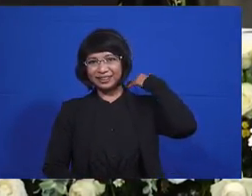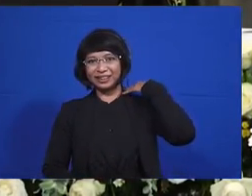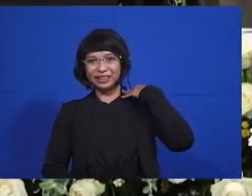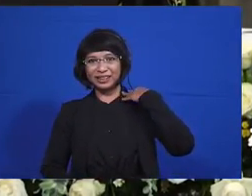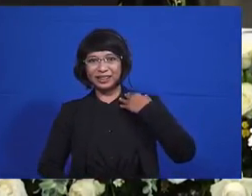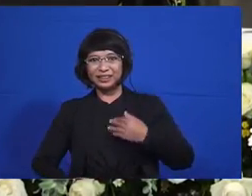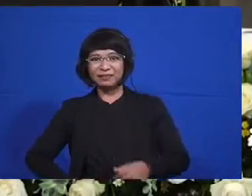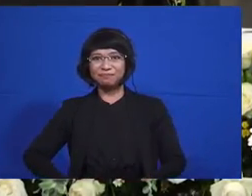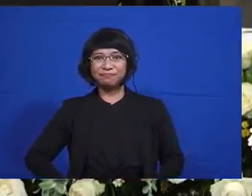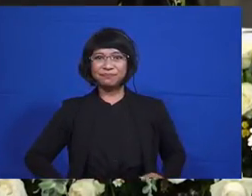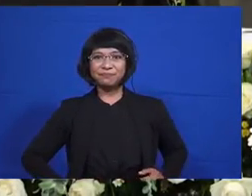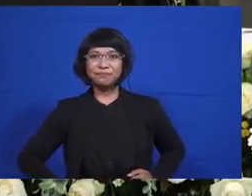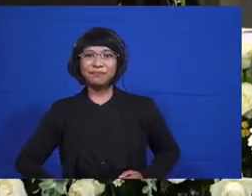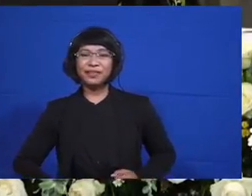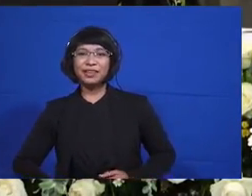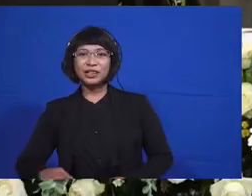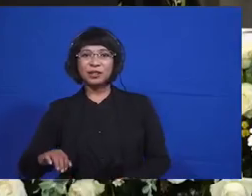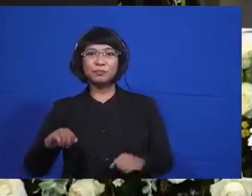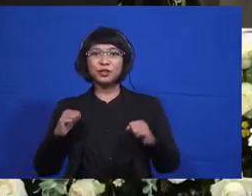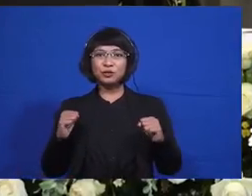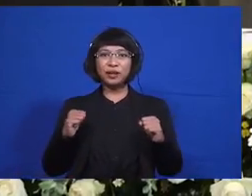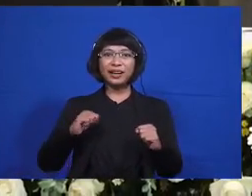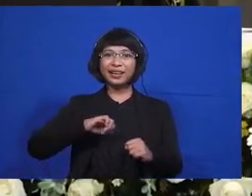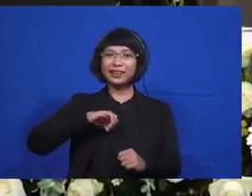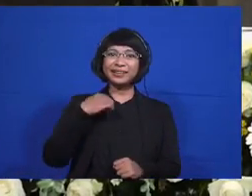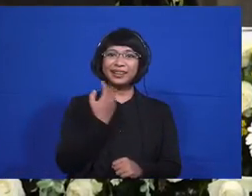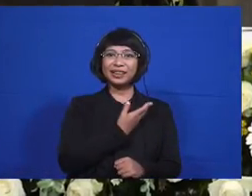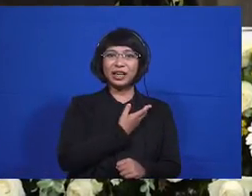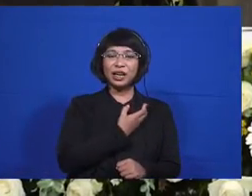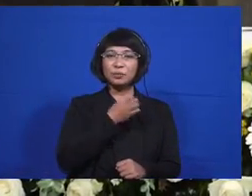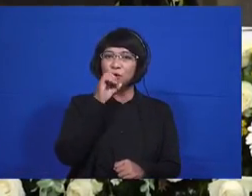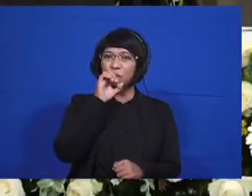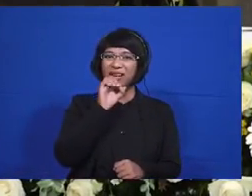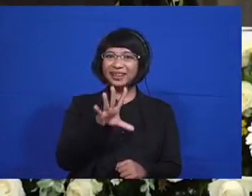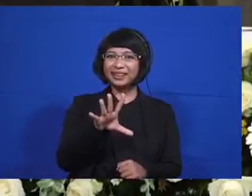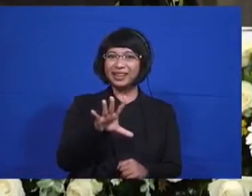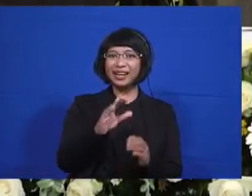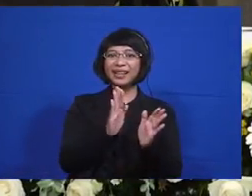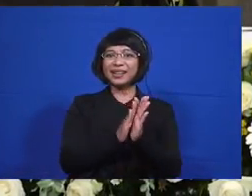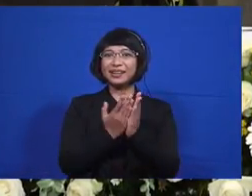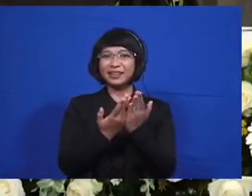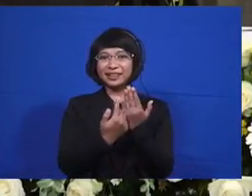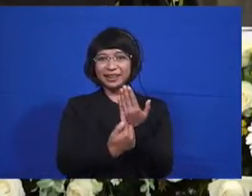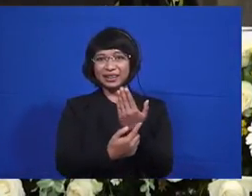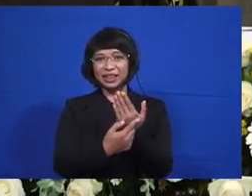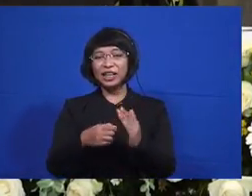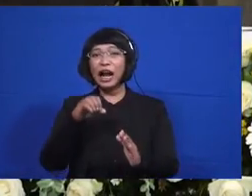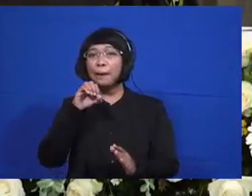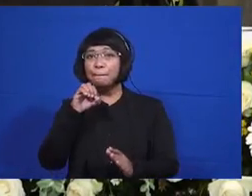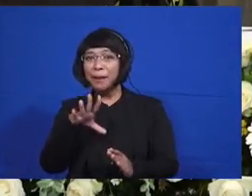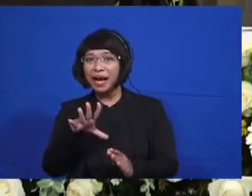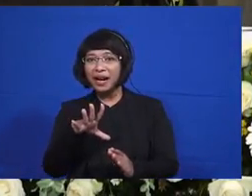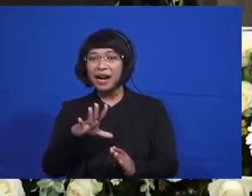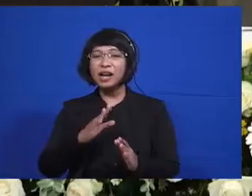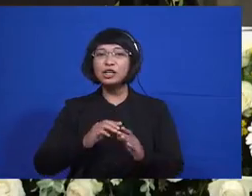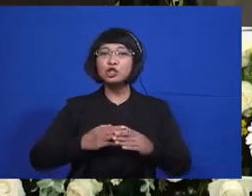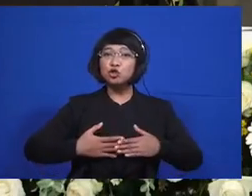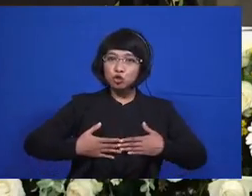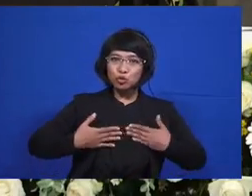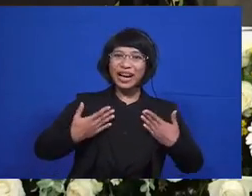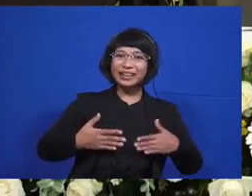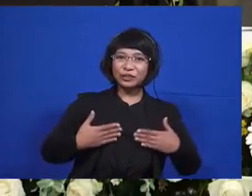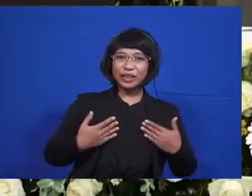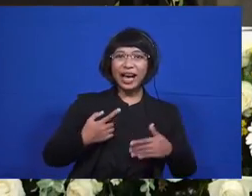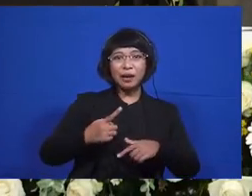perjuangan kita terus-menerus, yakni mewartakan Injil yang tidak lain adalah Injil sukacita yang mesti mengalir dari pengalaman